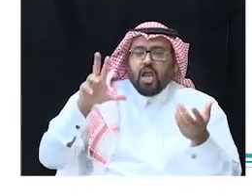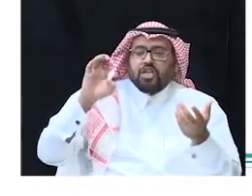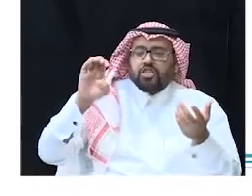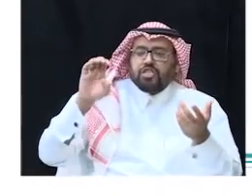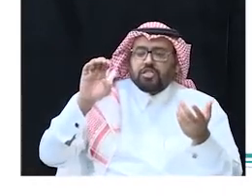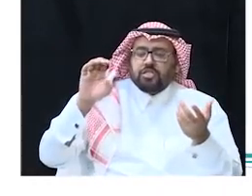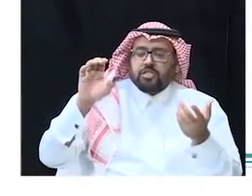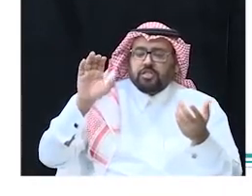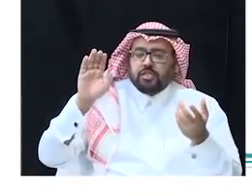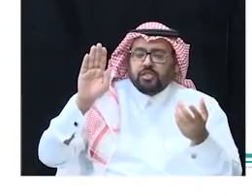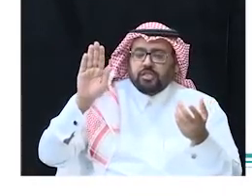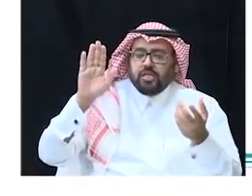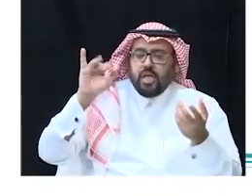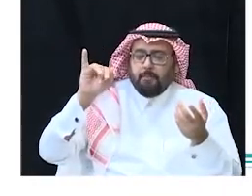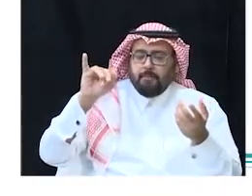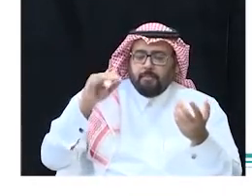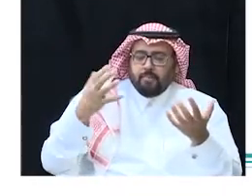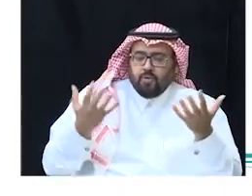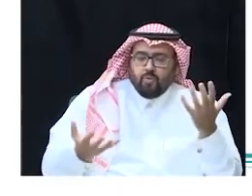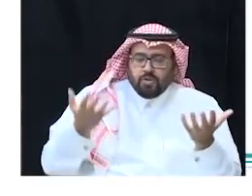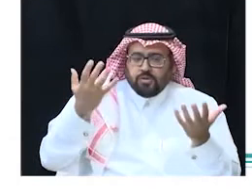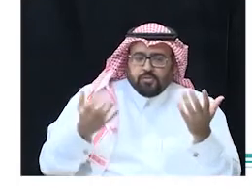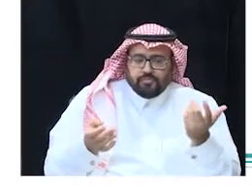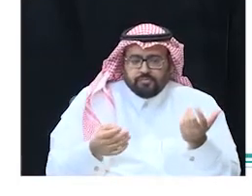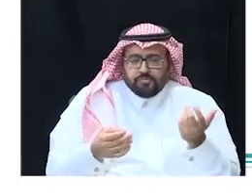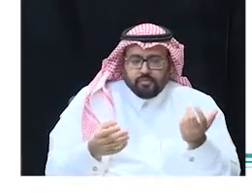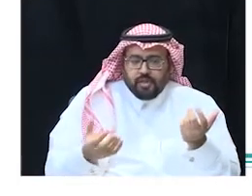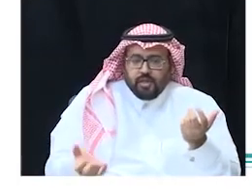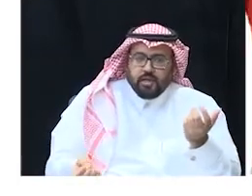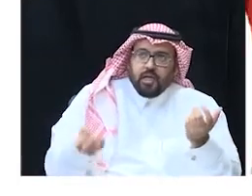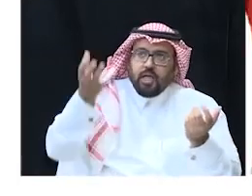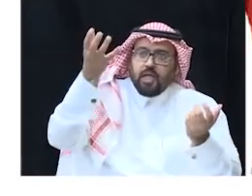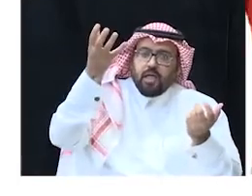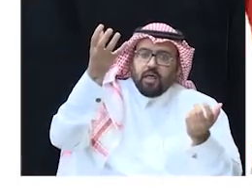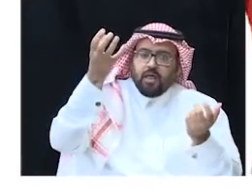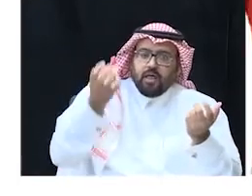إيش؟ وزن الجسم. وزن الجسم.